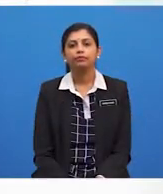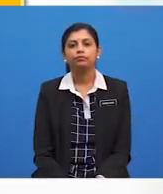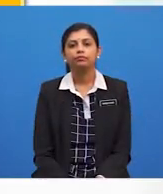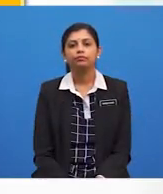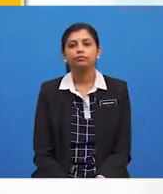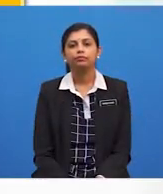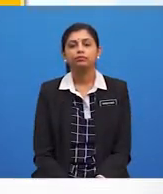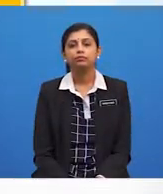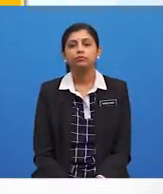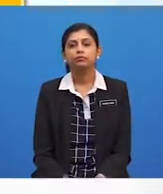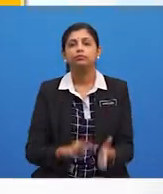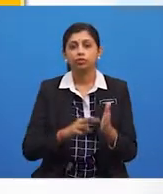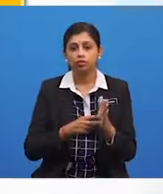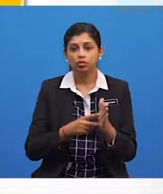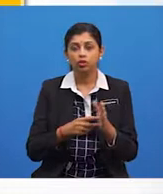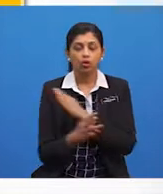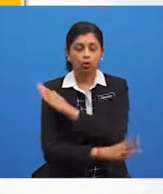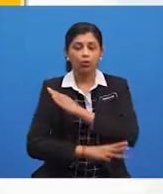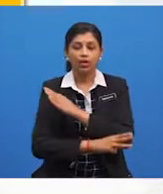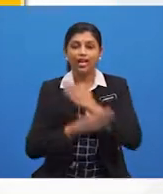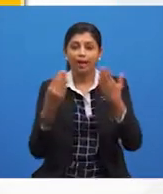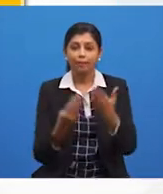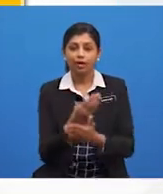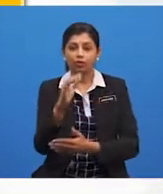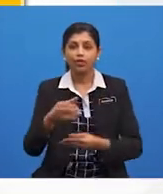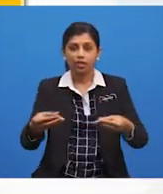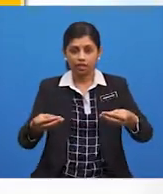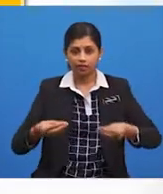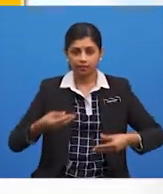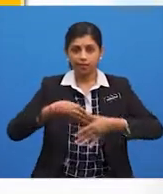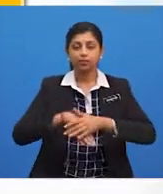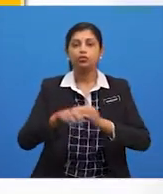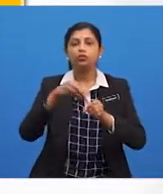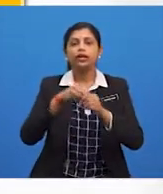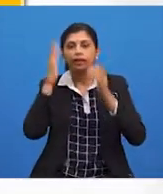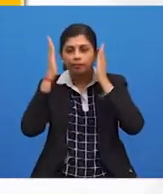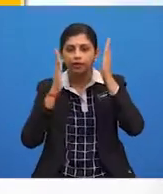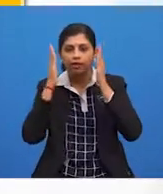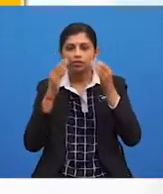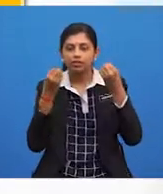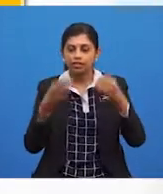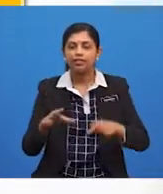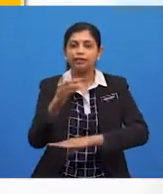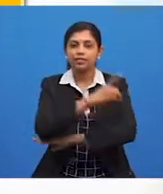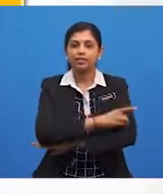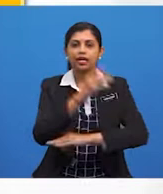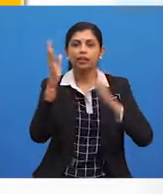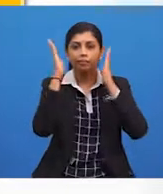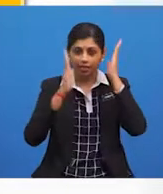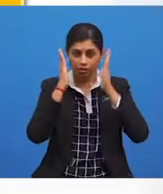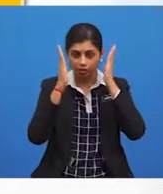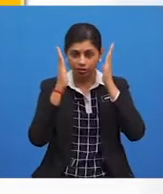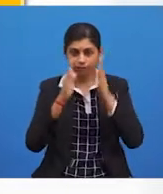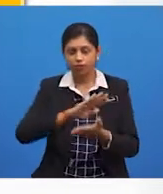Penggabungan wilayah bermaksud wilayah baru yang diterima masuk ke dalam Malaysia selepas Hari Malaysia,